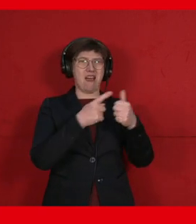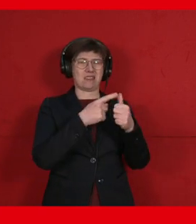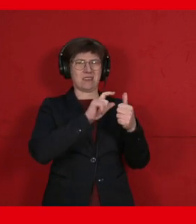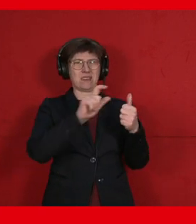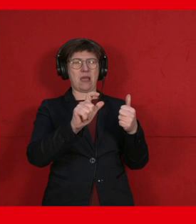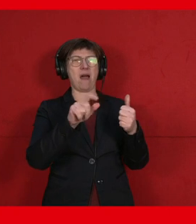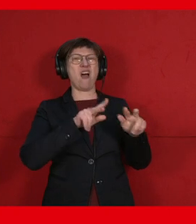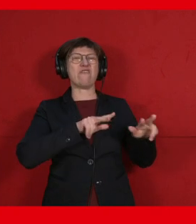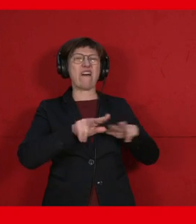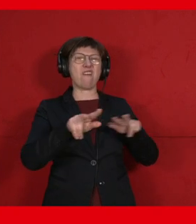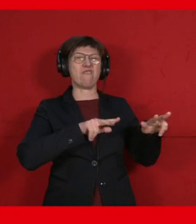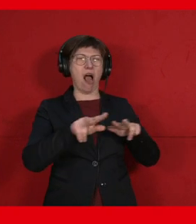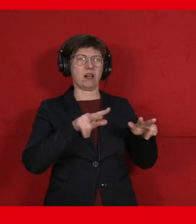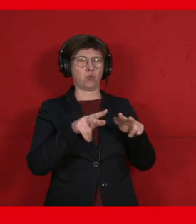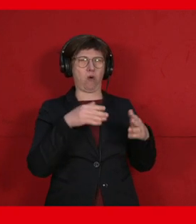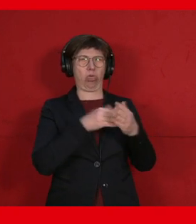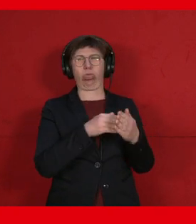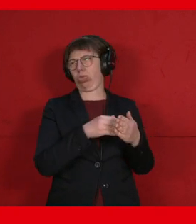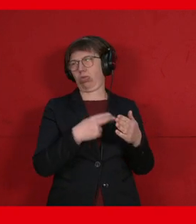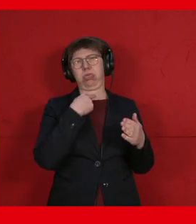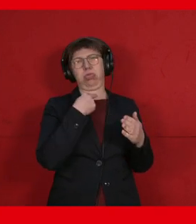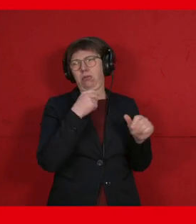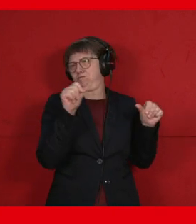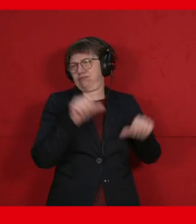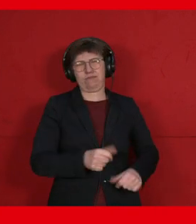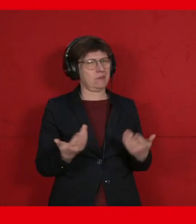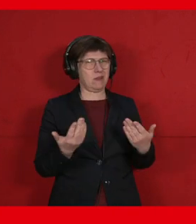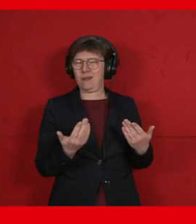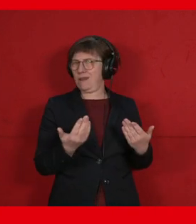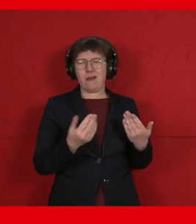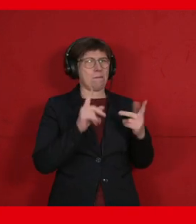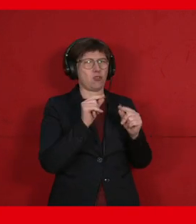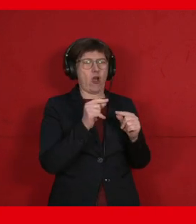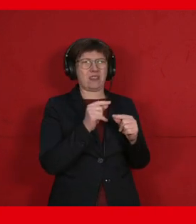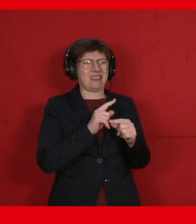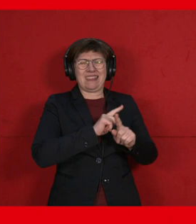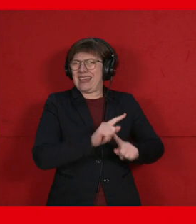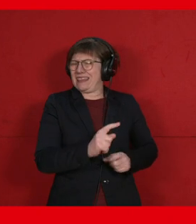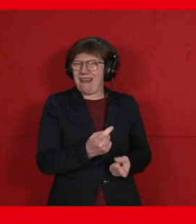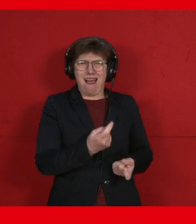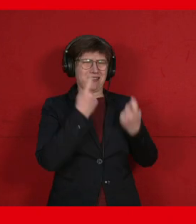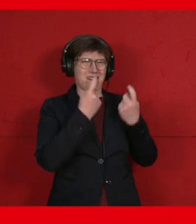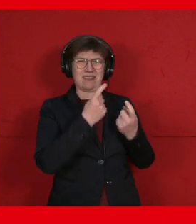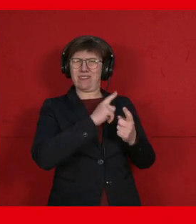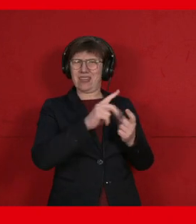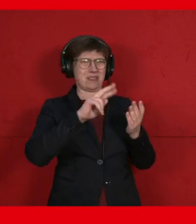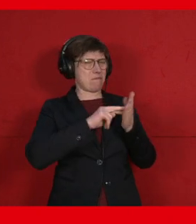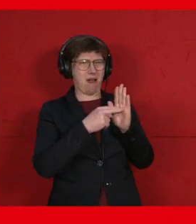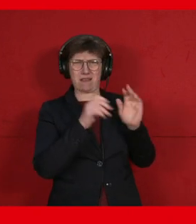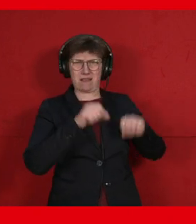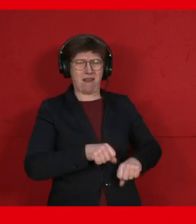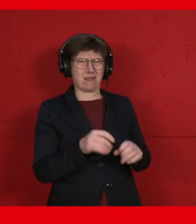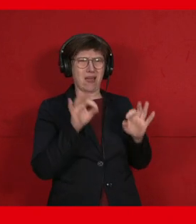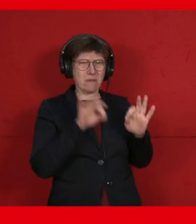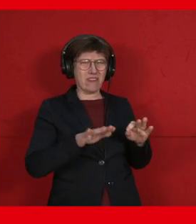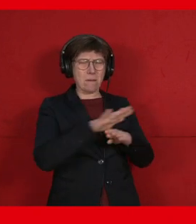da verwaltungsmäßig in eine Sackgasse hineingefahren, die es maximal unattraktiv und unplanbar macht, für einen